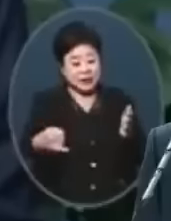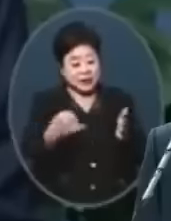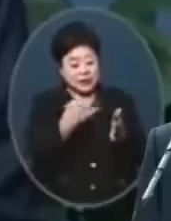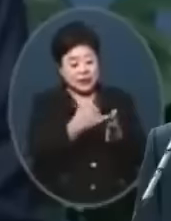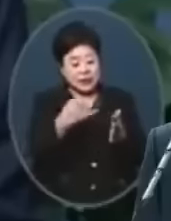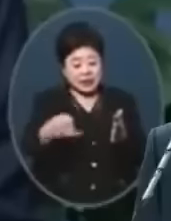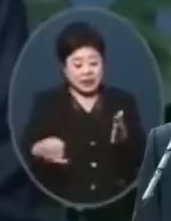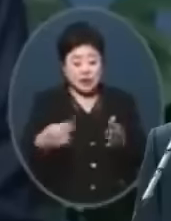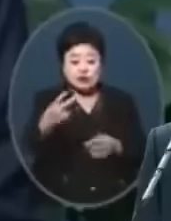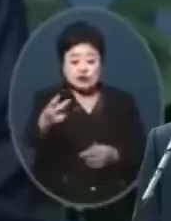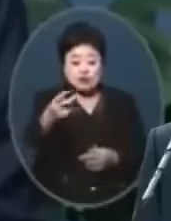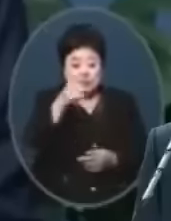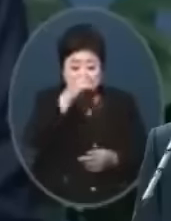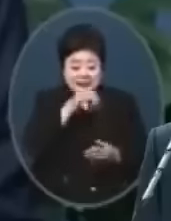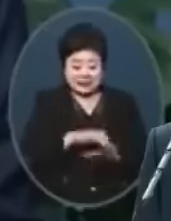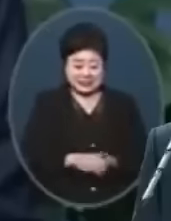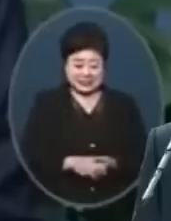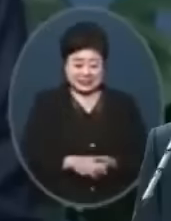라헬은 둘째 딸인데